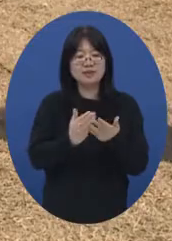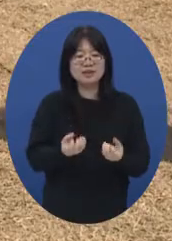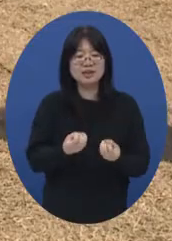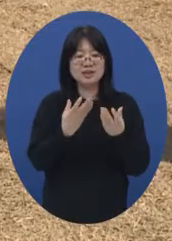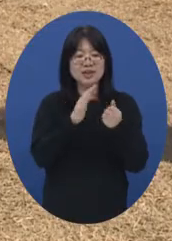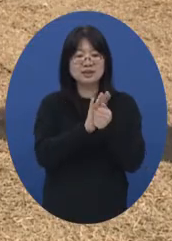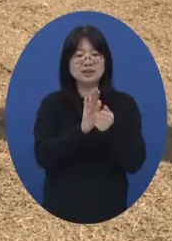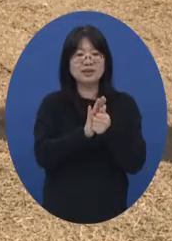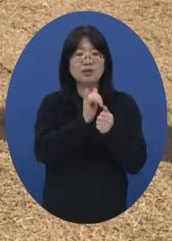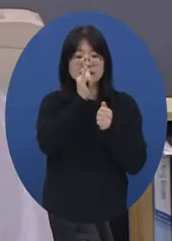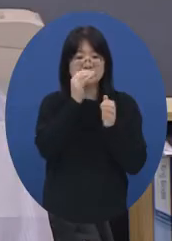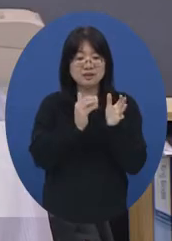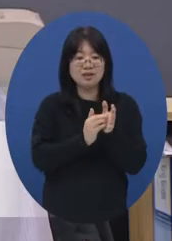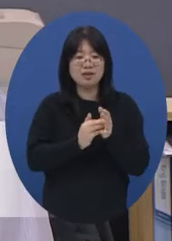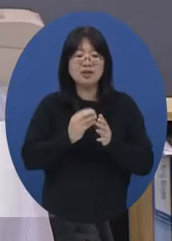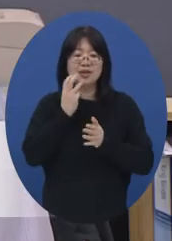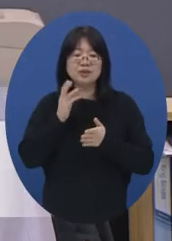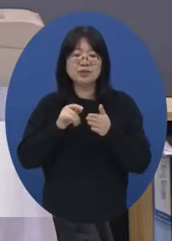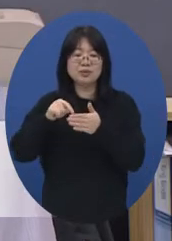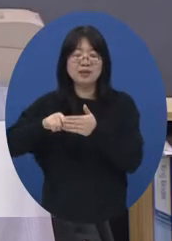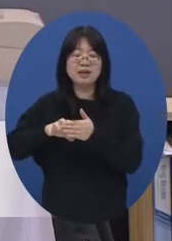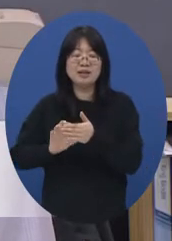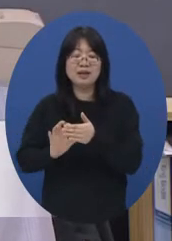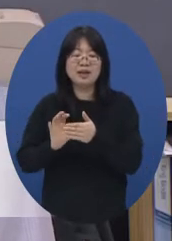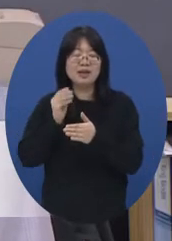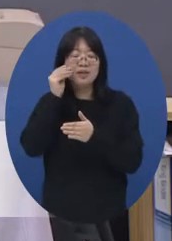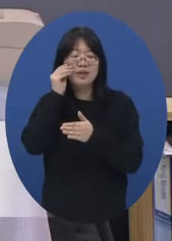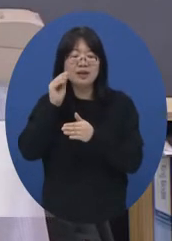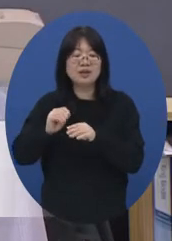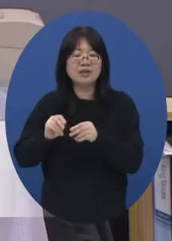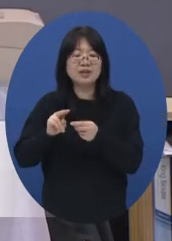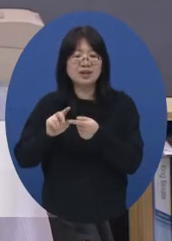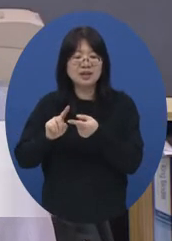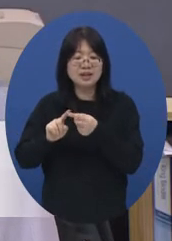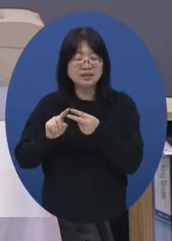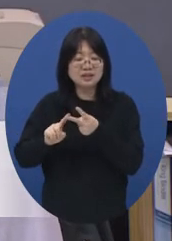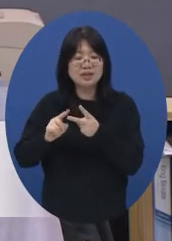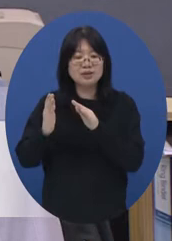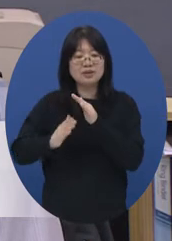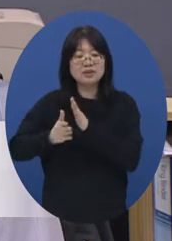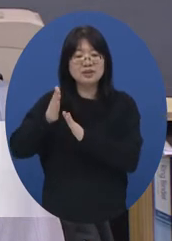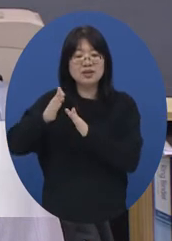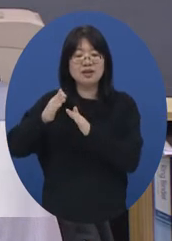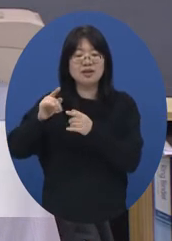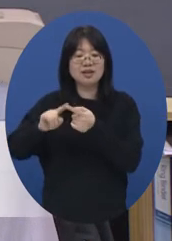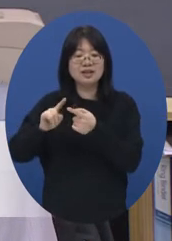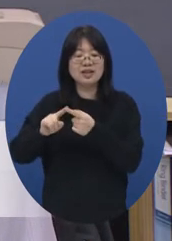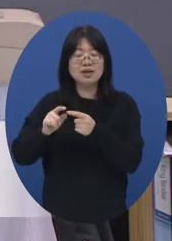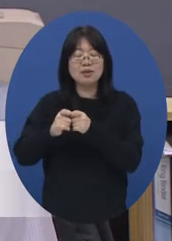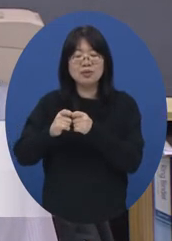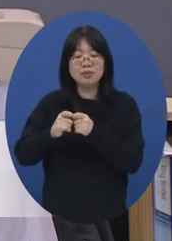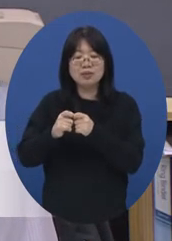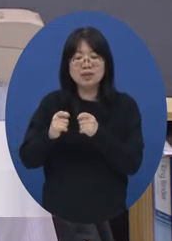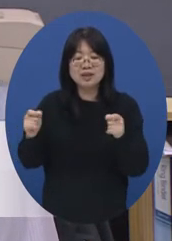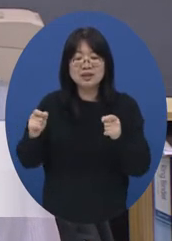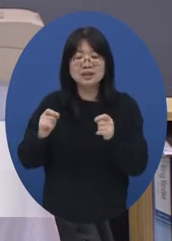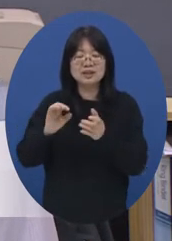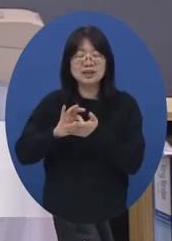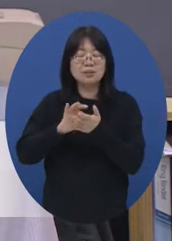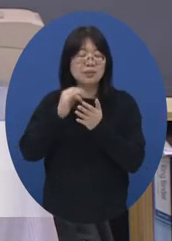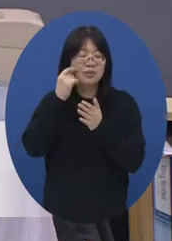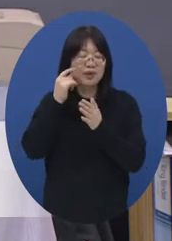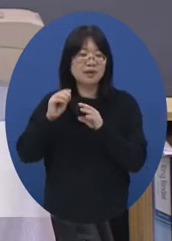지원도 이루어집니다 여의도에서 넣어 유효해 보임 식 나 어 공실 서에서 자기 미개발 부지 들을